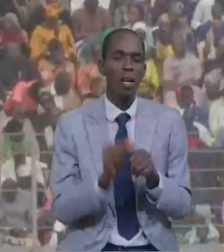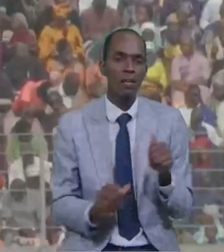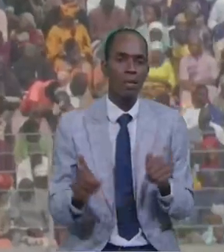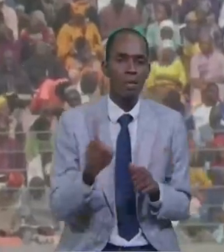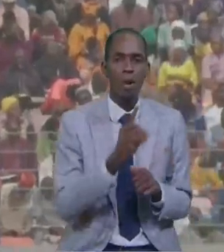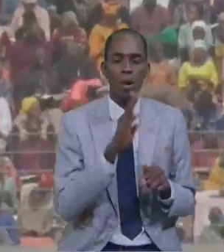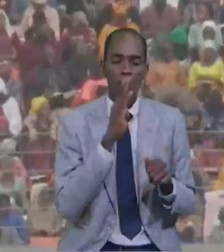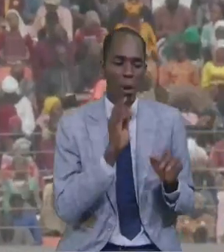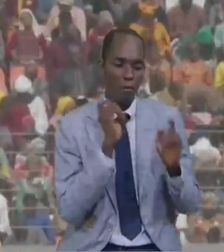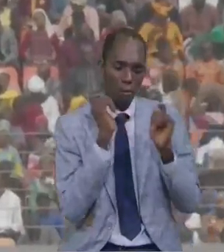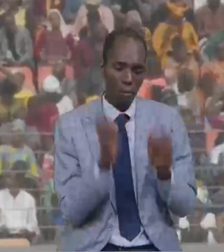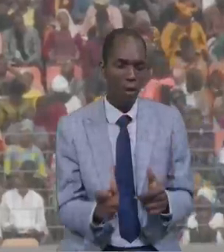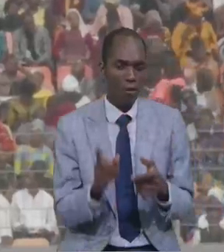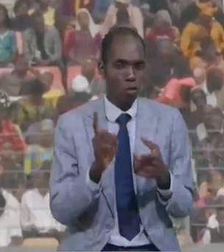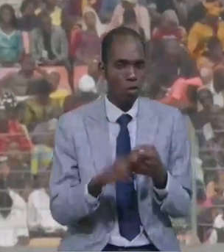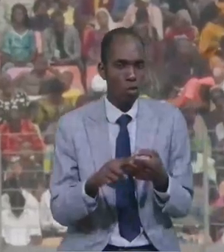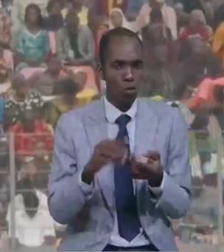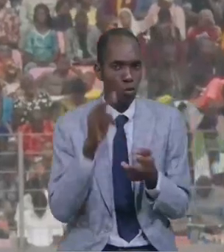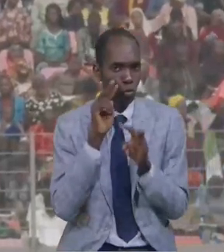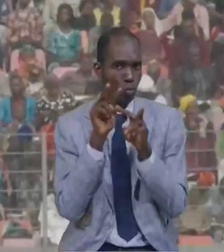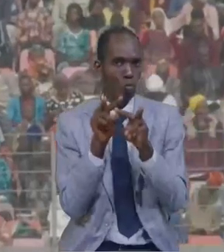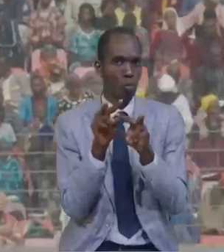lent à se mettre en colère,